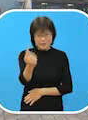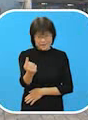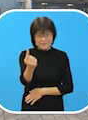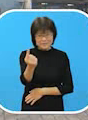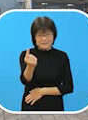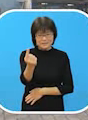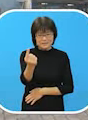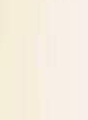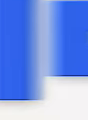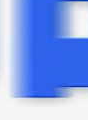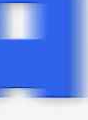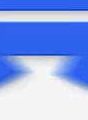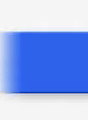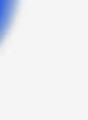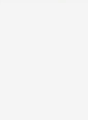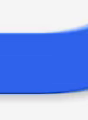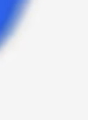魔します。